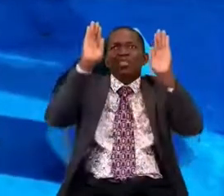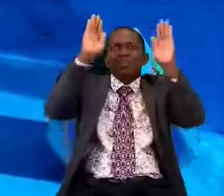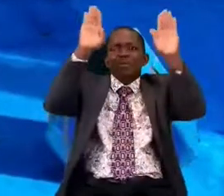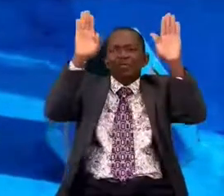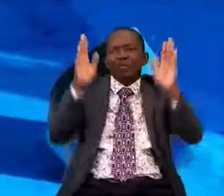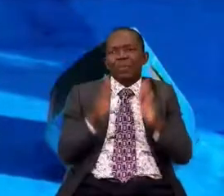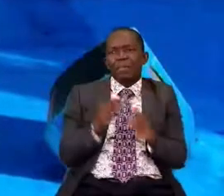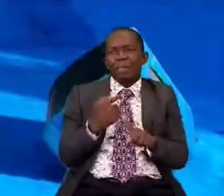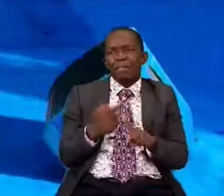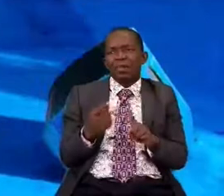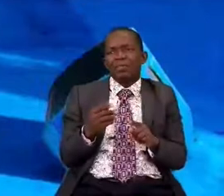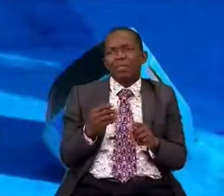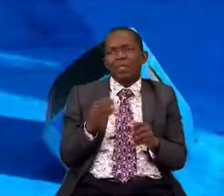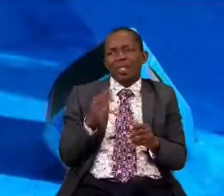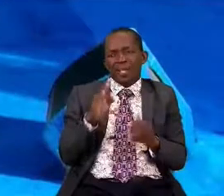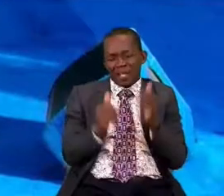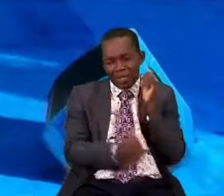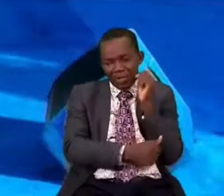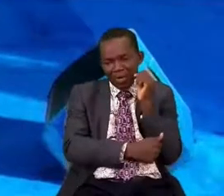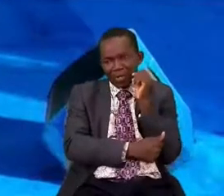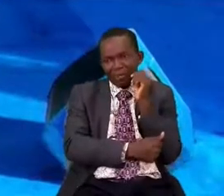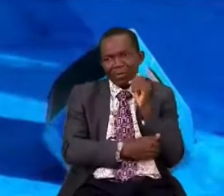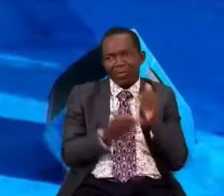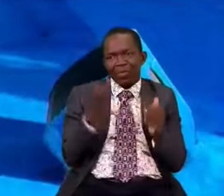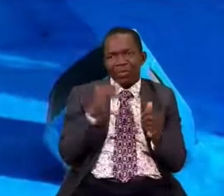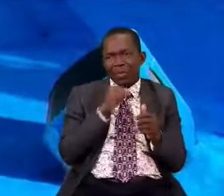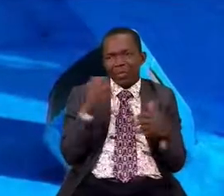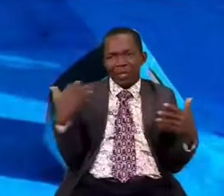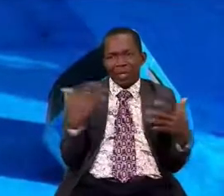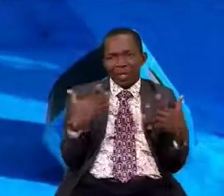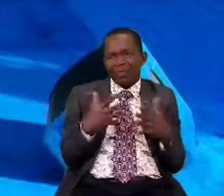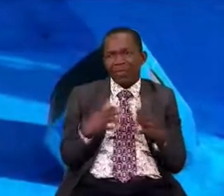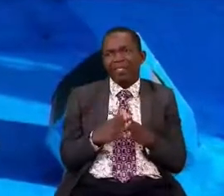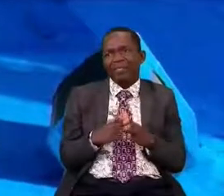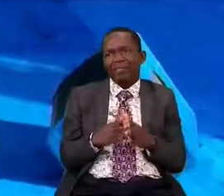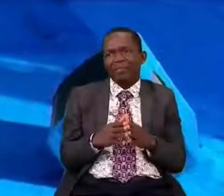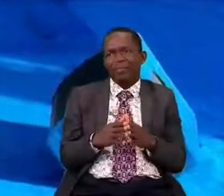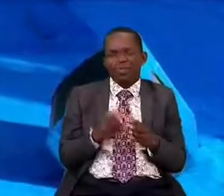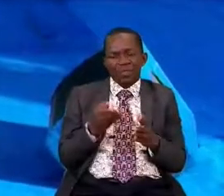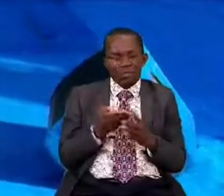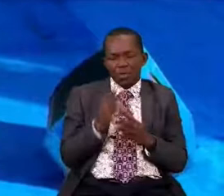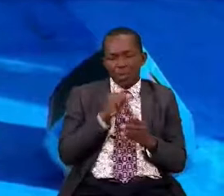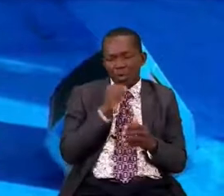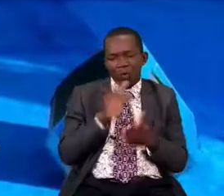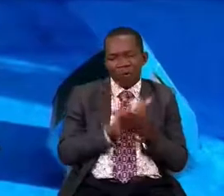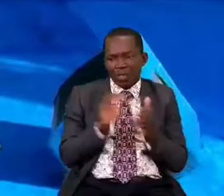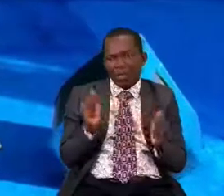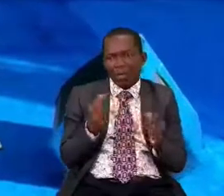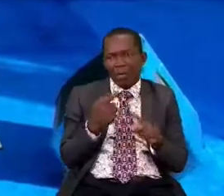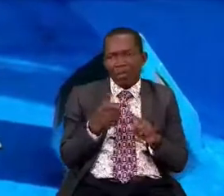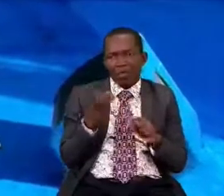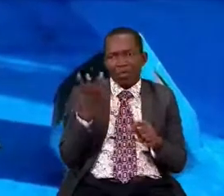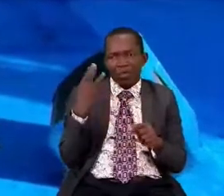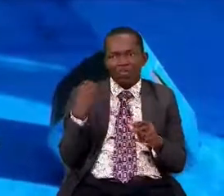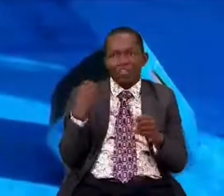promesse de Dieu par incrédulité, mais il fut fortifié par la foi. Il était ferme dans la foi.